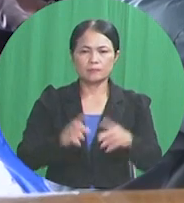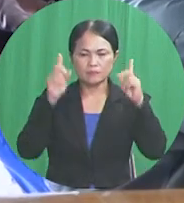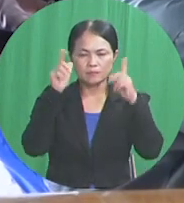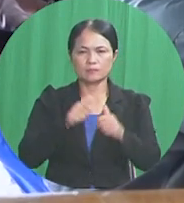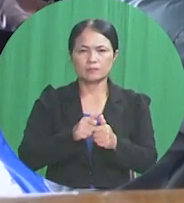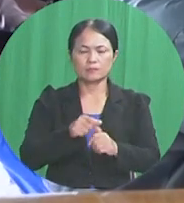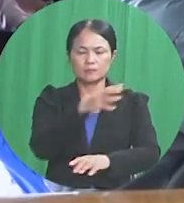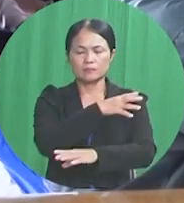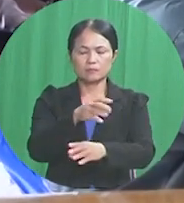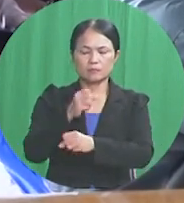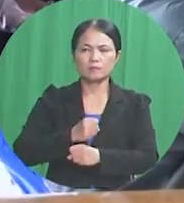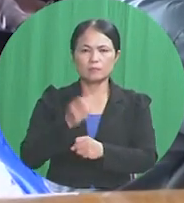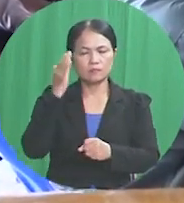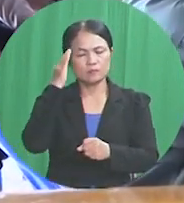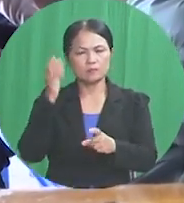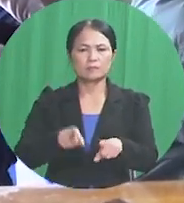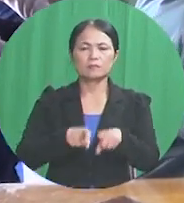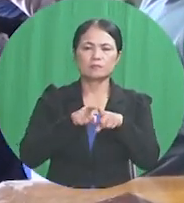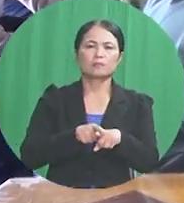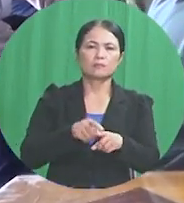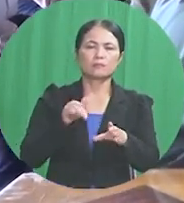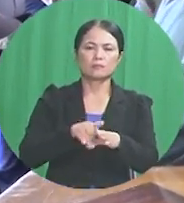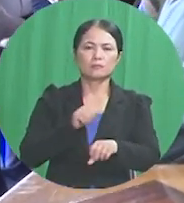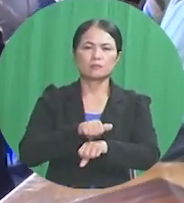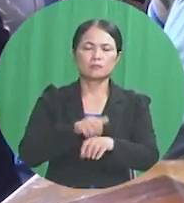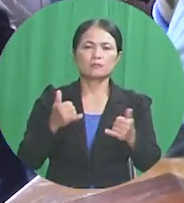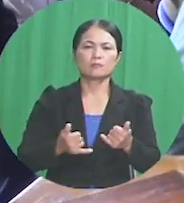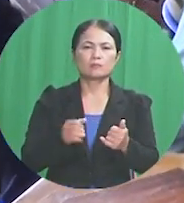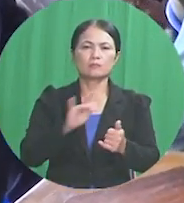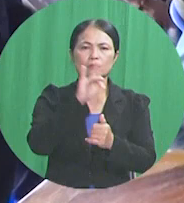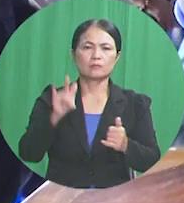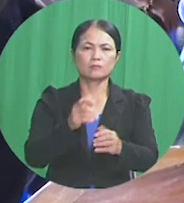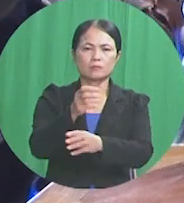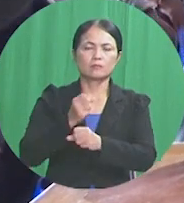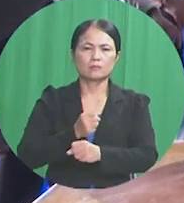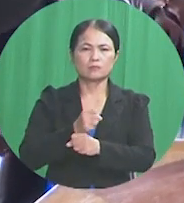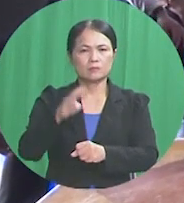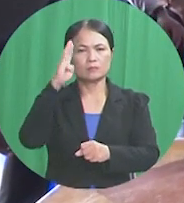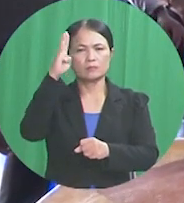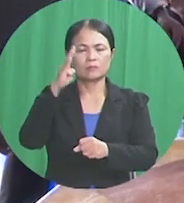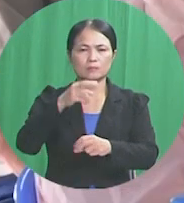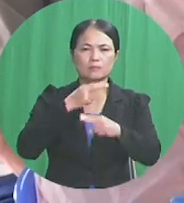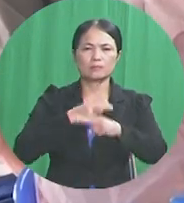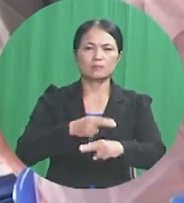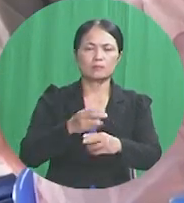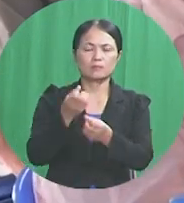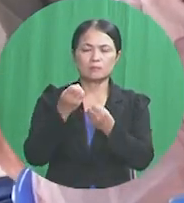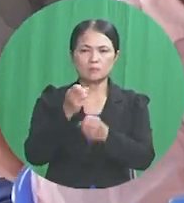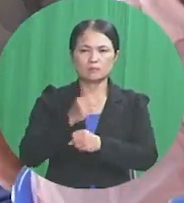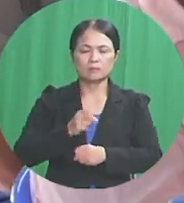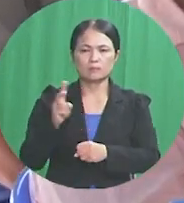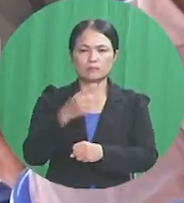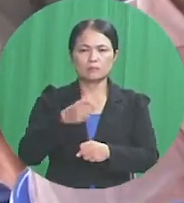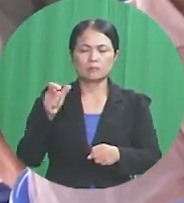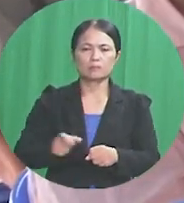ดอมเนยุดอมสนัยบานอ่อยดังได้ถ่าเนื้อขนมกลางยีนี้คือบานปราปรากองกำลังในบัญชีการทานองค์ระประมาณเชียงมวยปอนเนะ